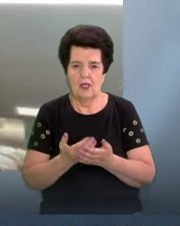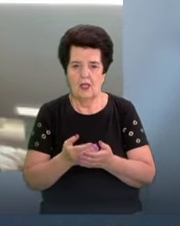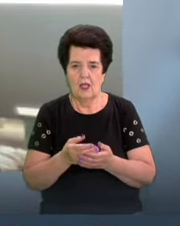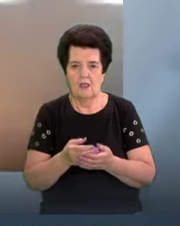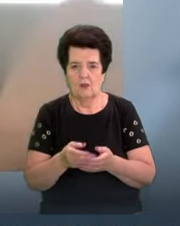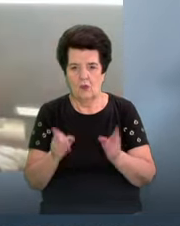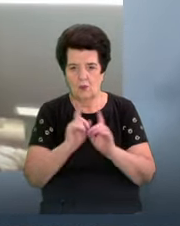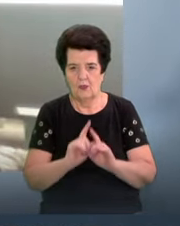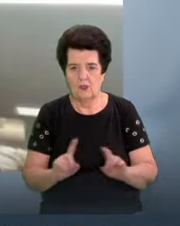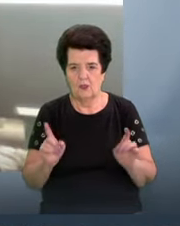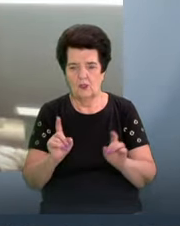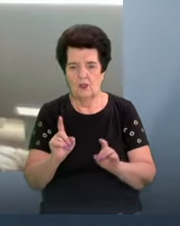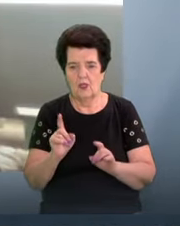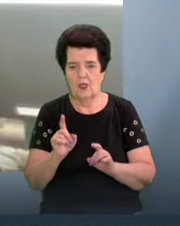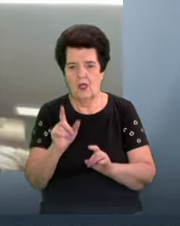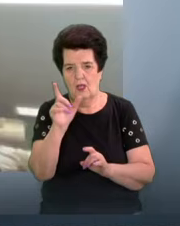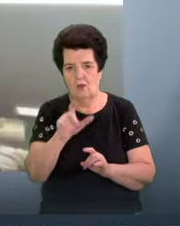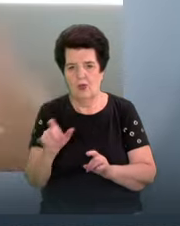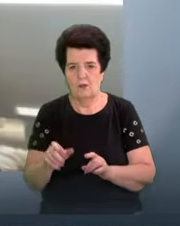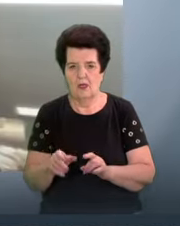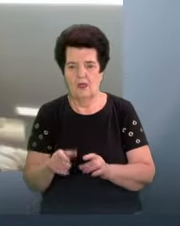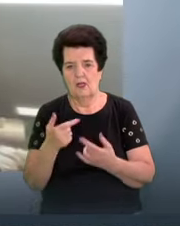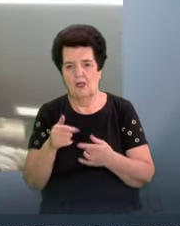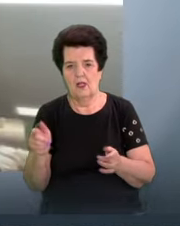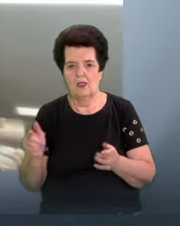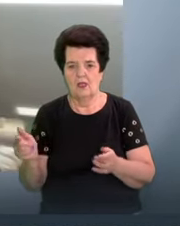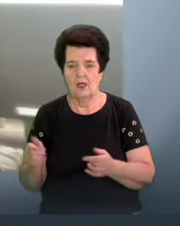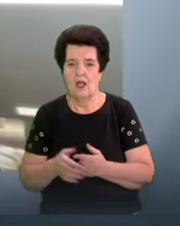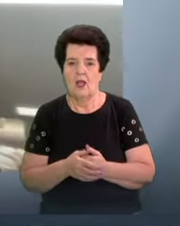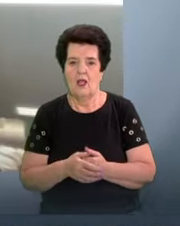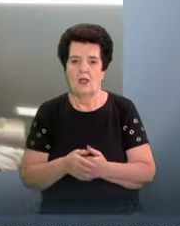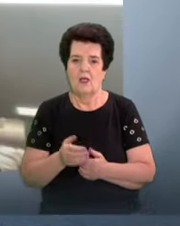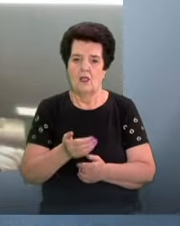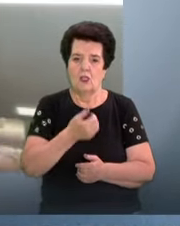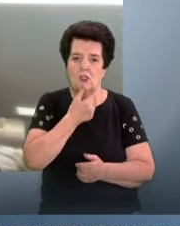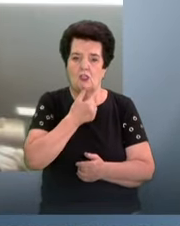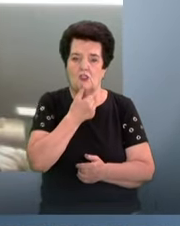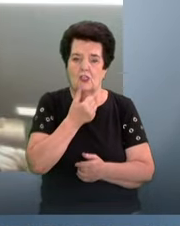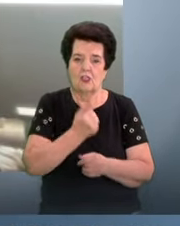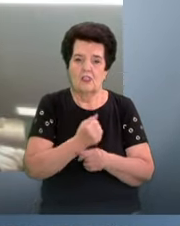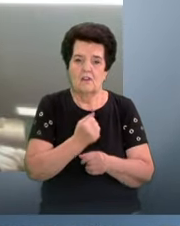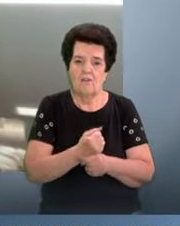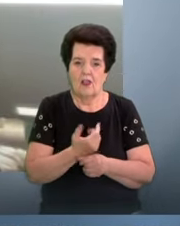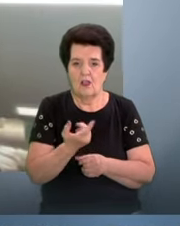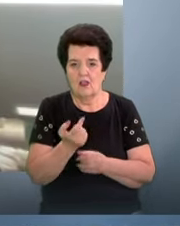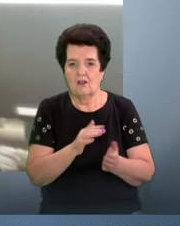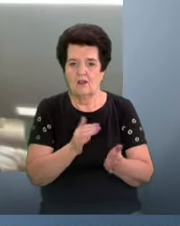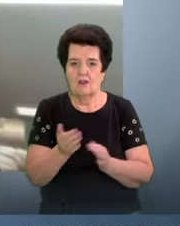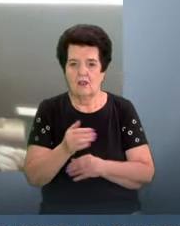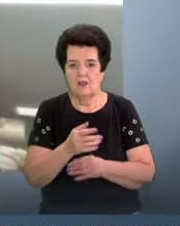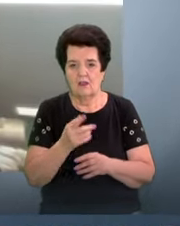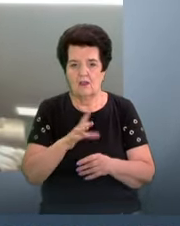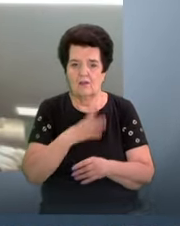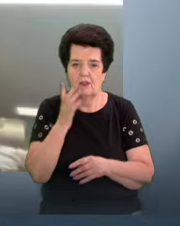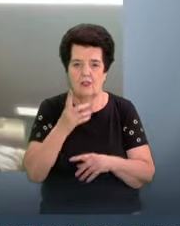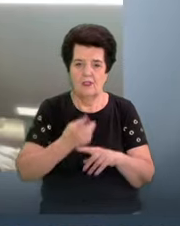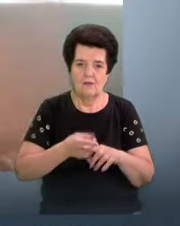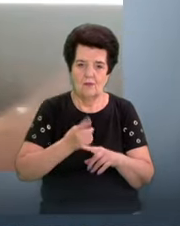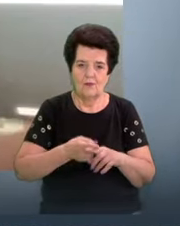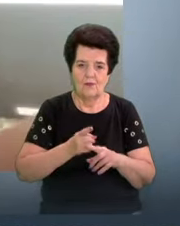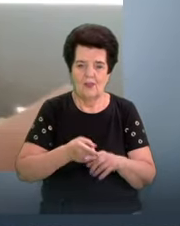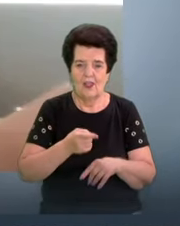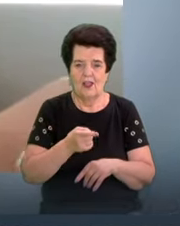cu astfel de analize. Deci încerc să fac un fel de punte, eu fiind pe jumătate moldovean, pe jumătate